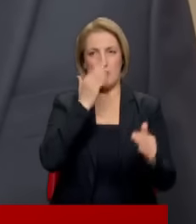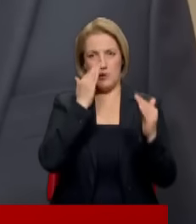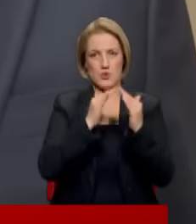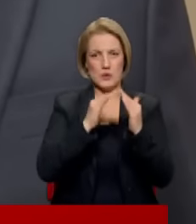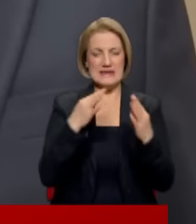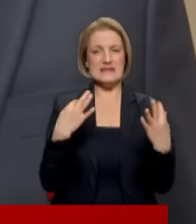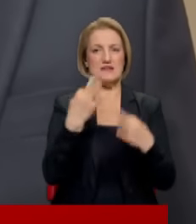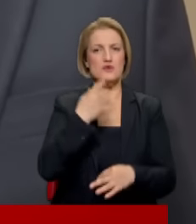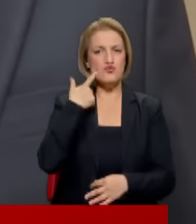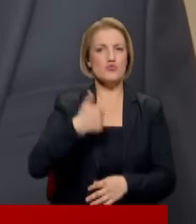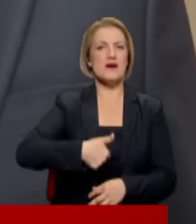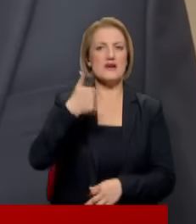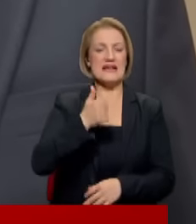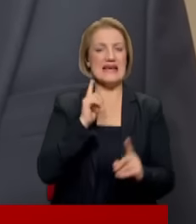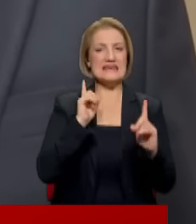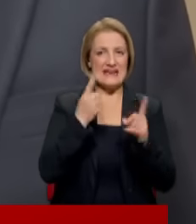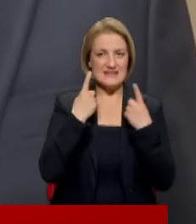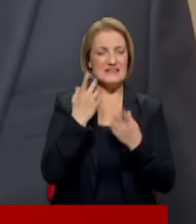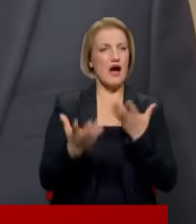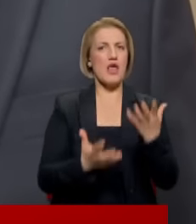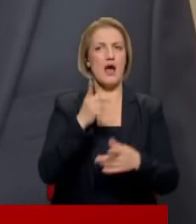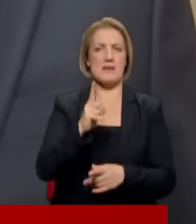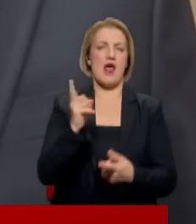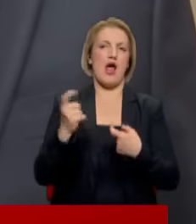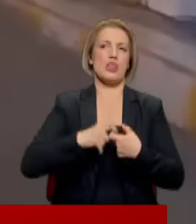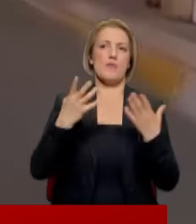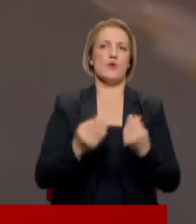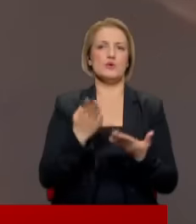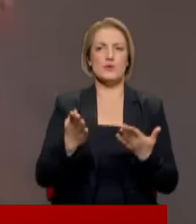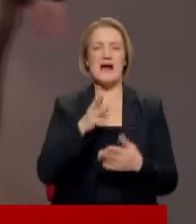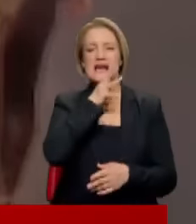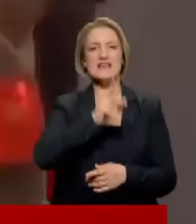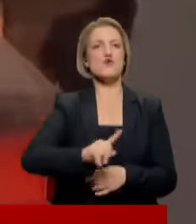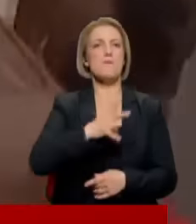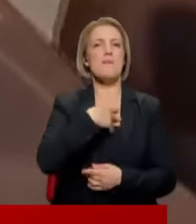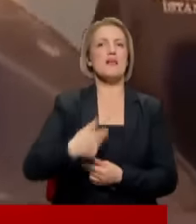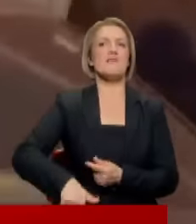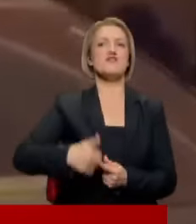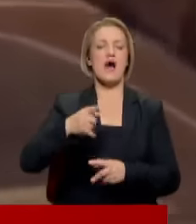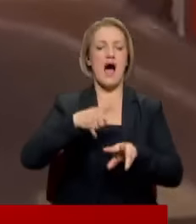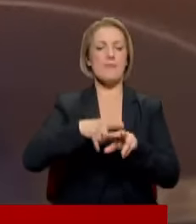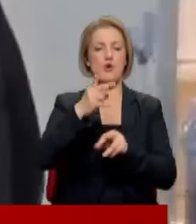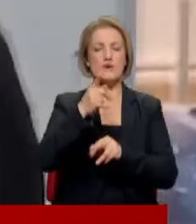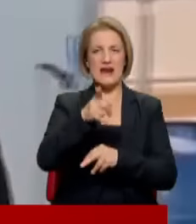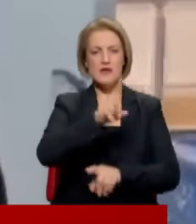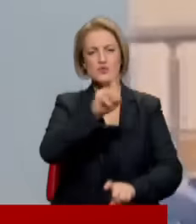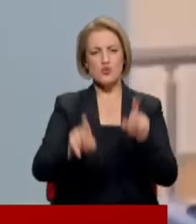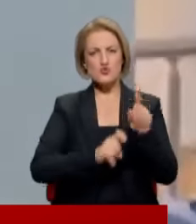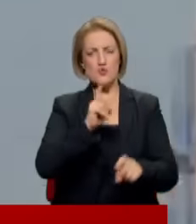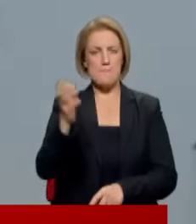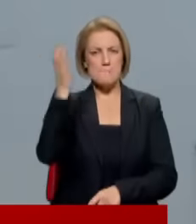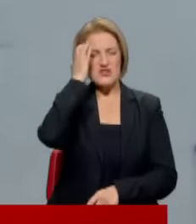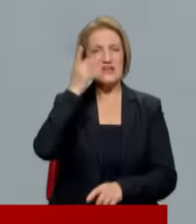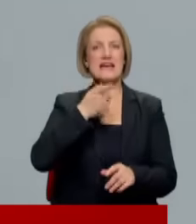ve Sayın Cumhurbaşkanımızın yetkisinden kaynaklanan bir atama söz konusu Esenyurt belediye başkanı Ahmet özer'e yönelik soruşturmanın